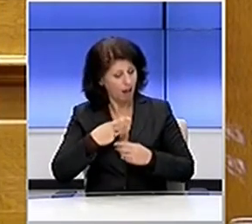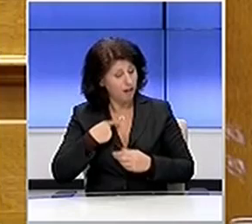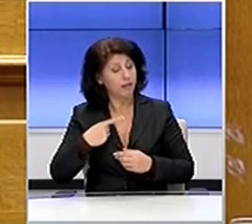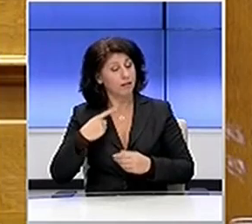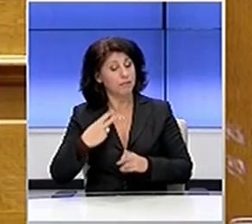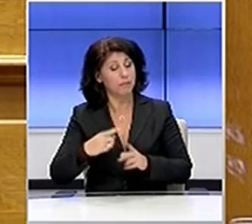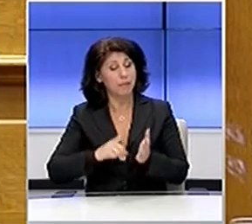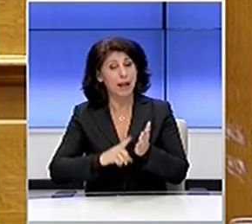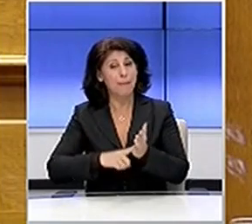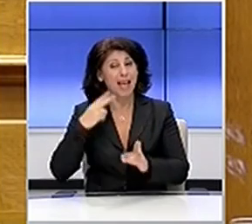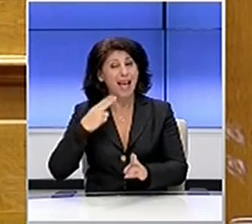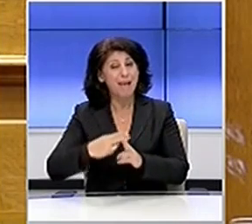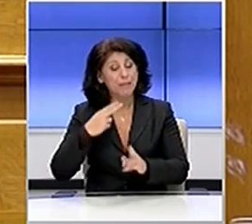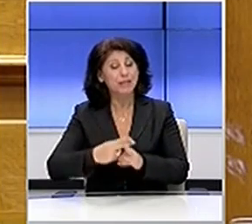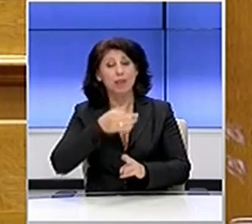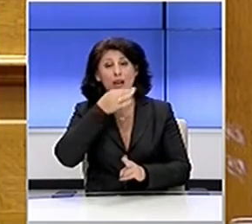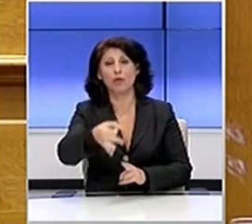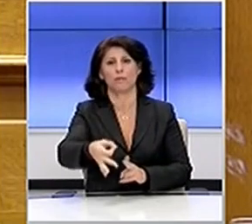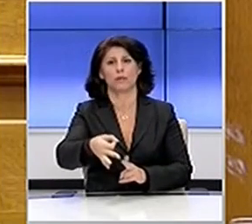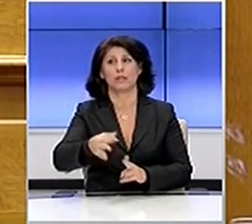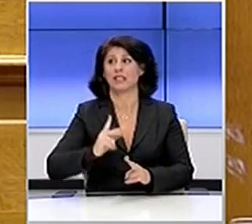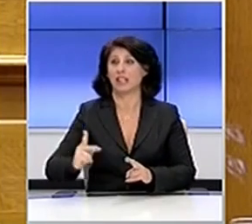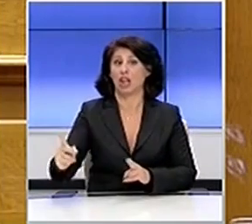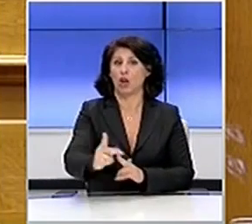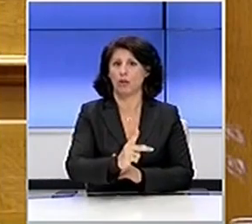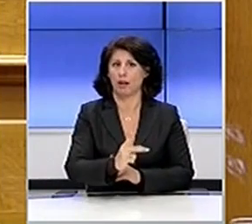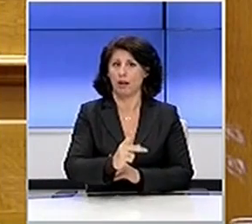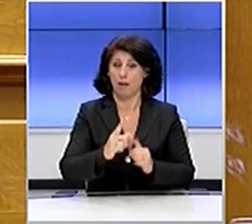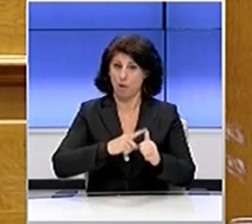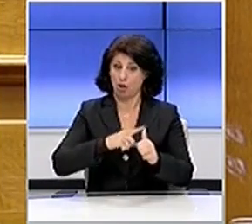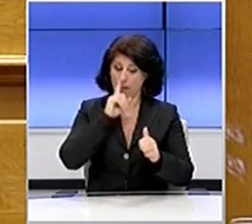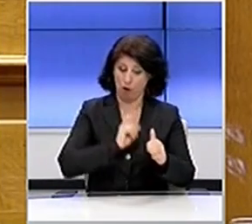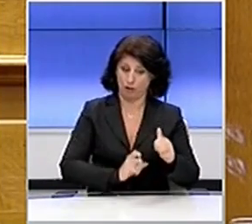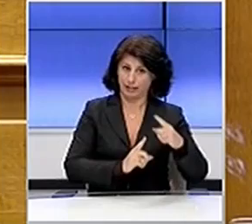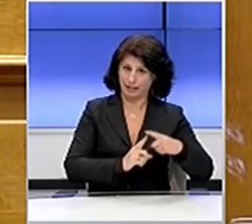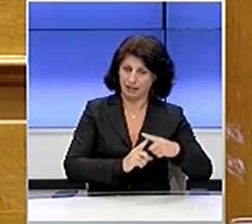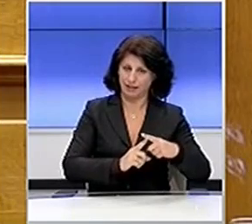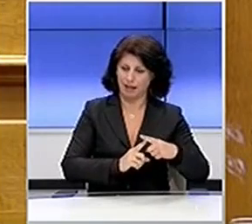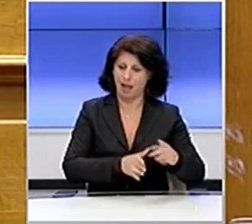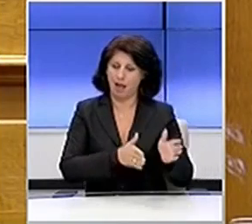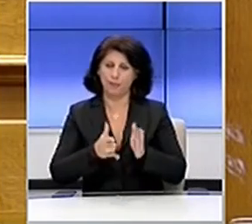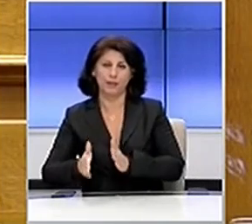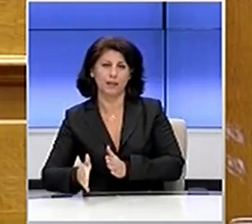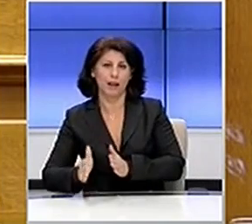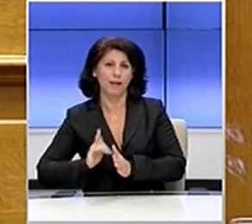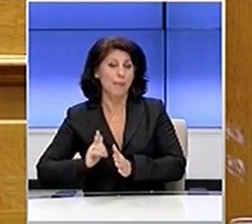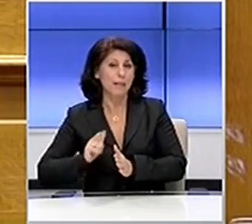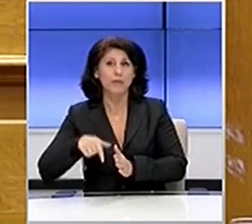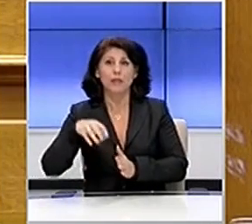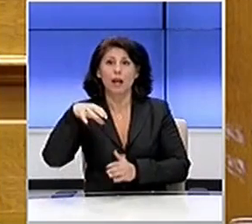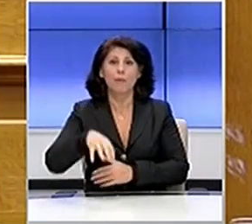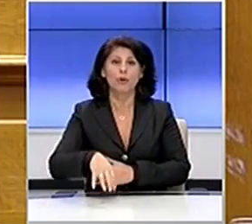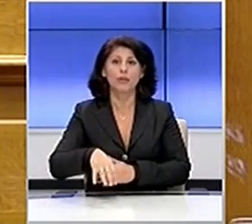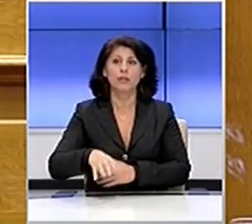Αλλά δεν μπορείτε να τα θέλετε μονάζιγα δικά σας. Και από τη μία να λέτε υποχρεωτικά τεστ και από την άλλη να προσδοκάτε ότι σε μια εποχή που